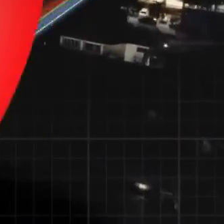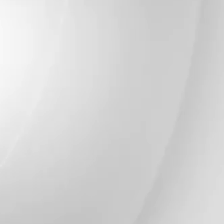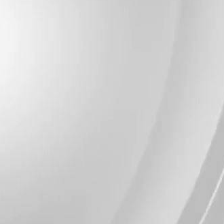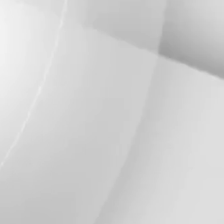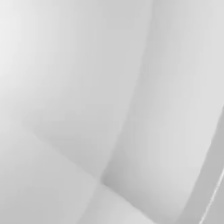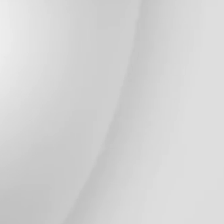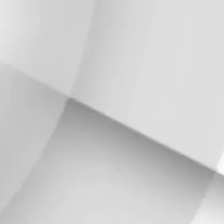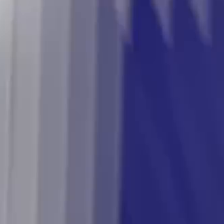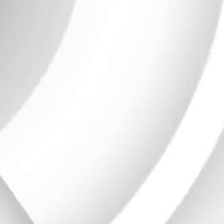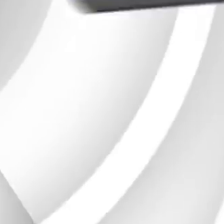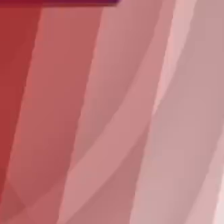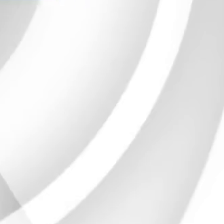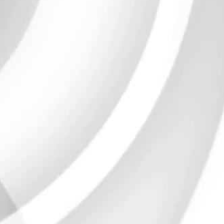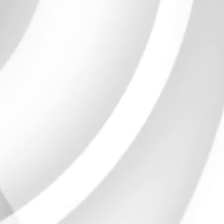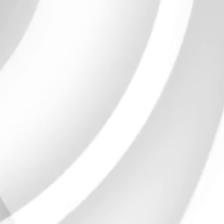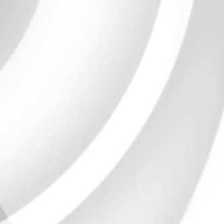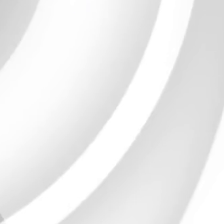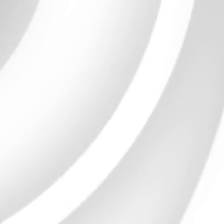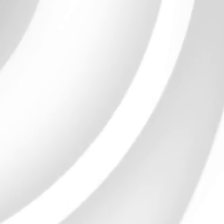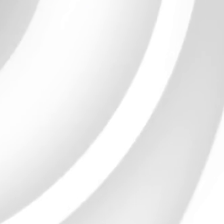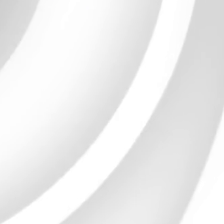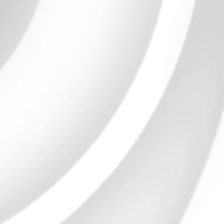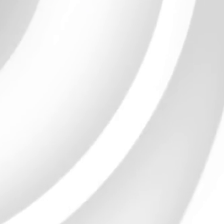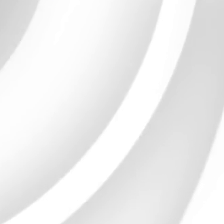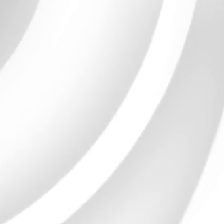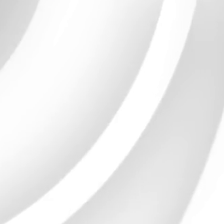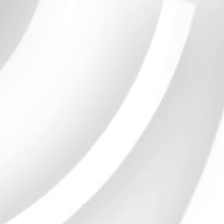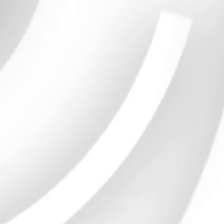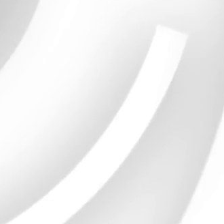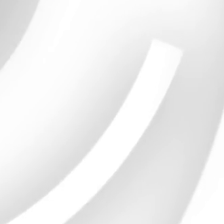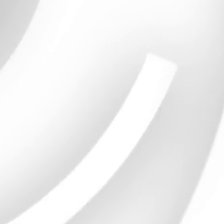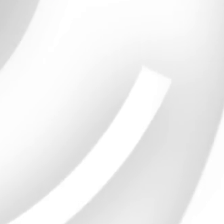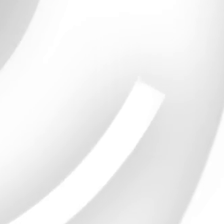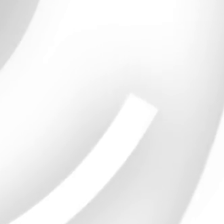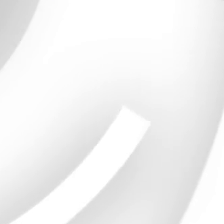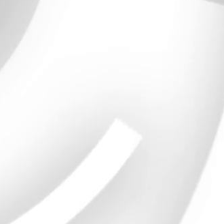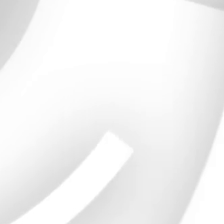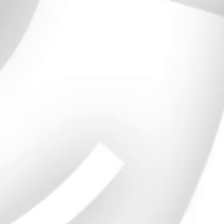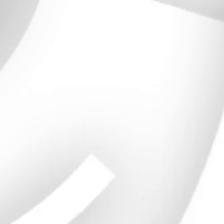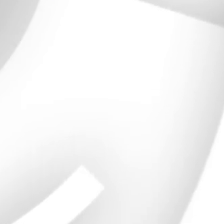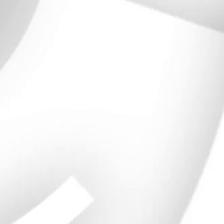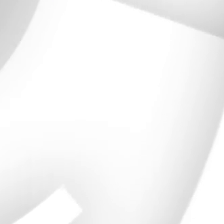Manila. Ito ang TV Patrol!